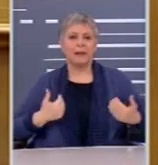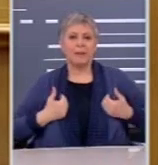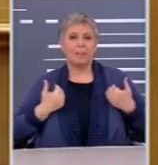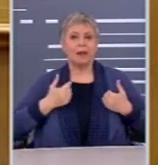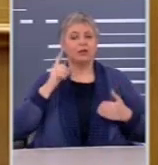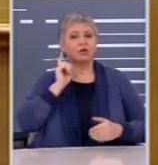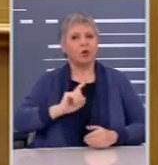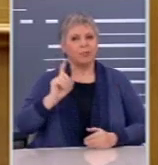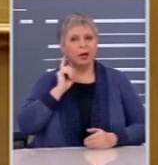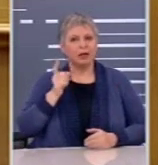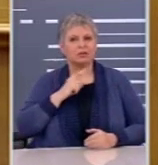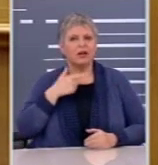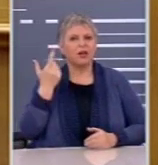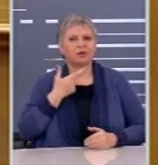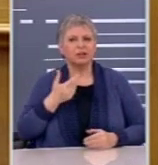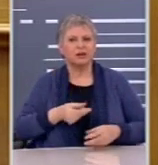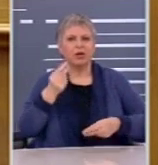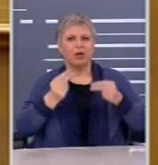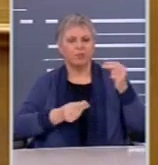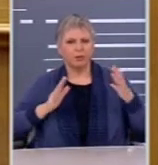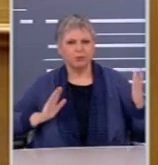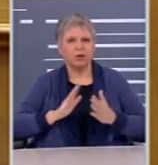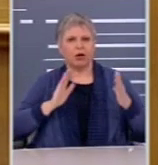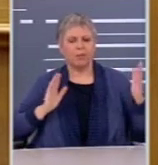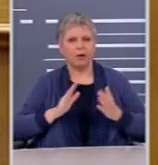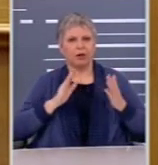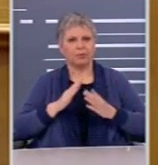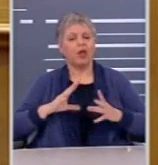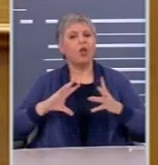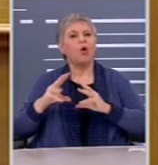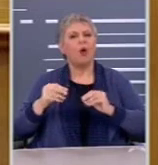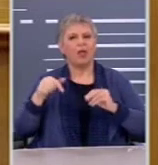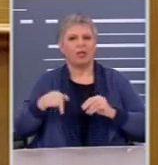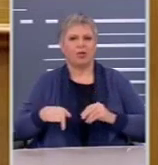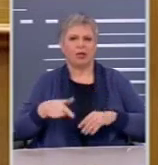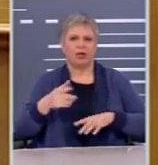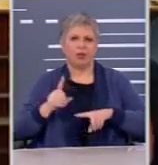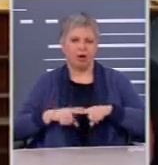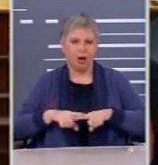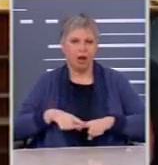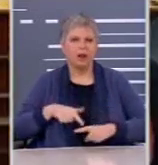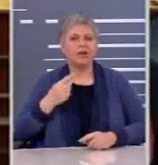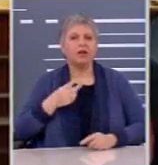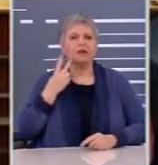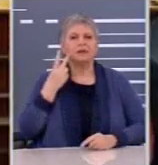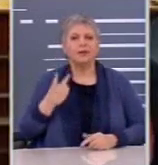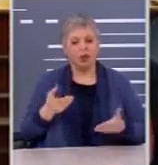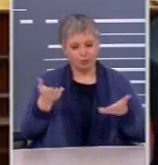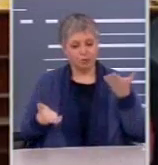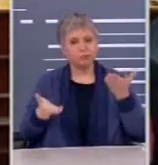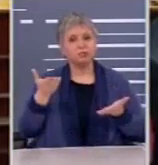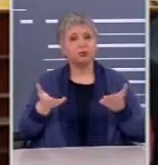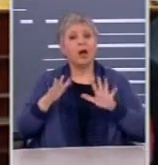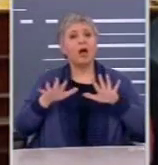της κρίσης στην Ελλάδα. Και τα στοιχεία που έχουμε από τον ΟΑΕΔ είναι χαρακτηριστικά. Από το σύνολο των εγγεγραμμένων ανέργων,